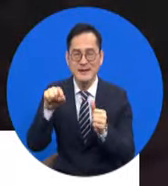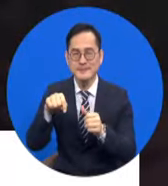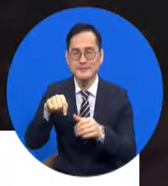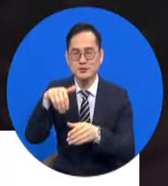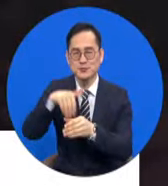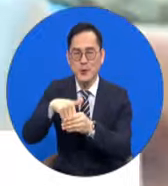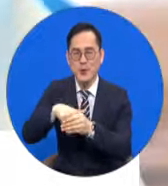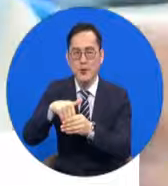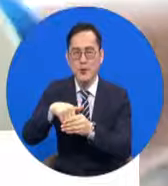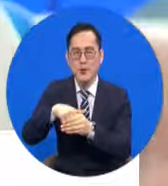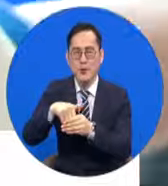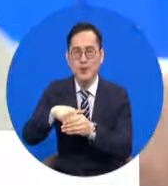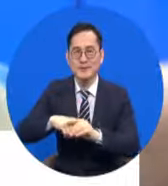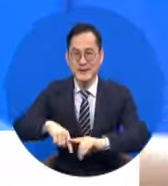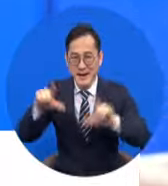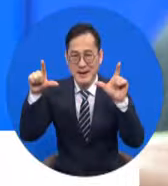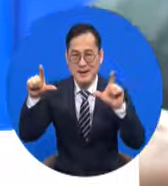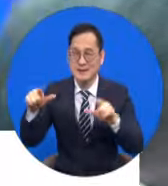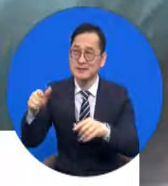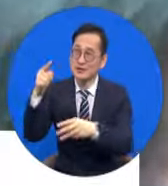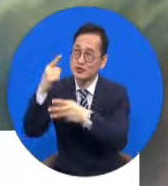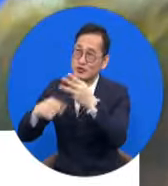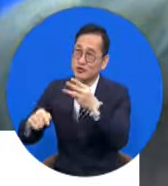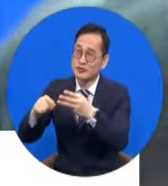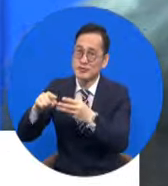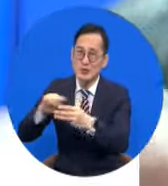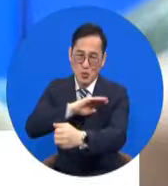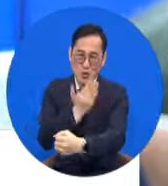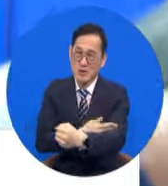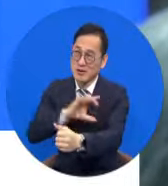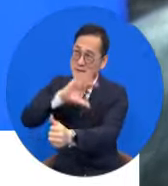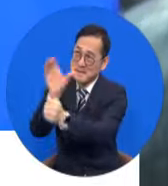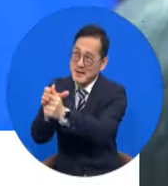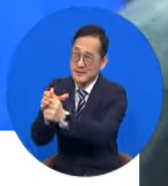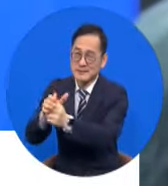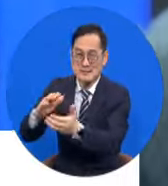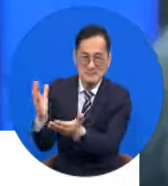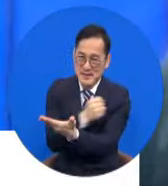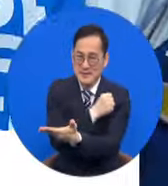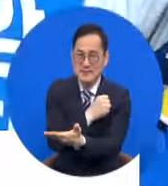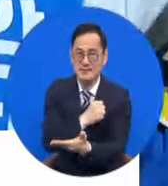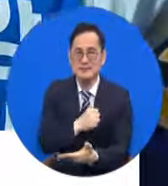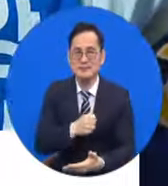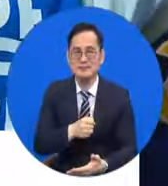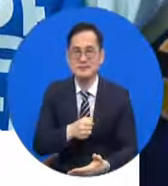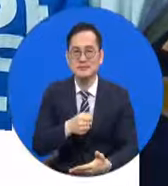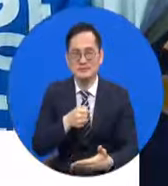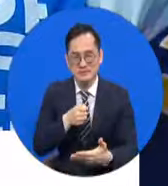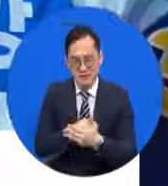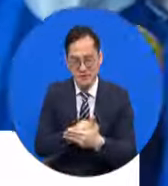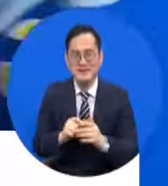평가하고 주인으로서 계속 권력을 맡길 것인지 권한을 줄 것인지 결정하는 날이라며